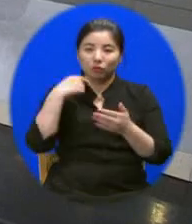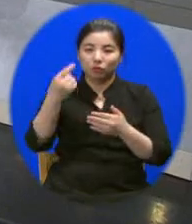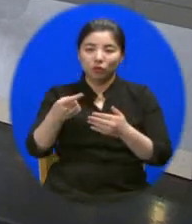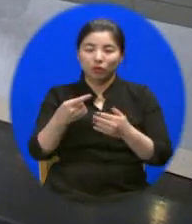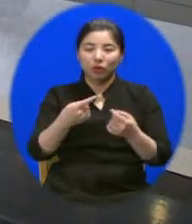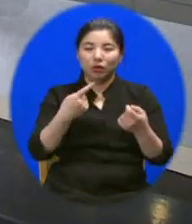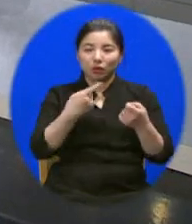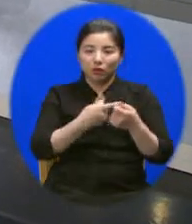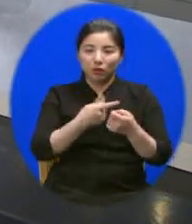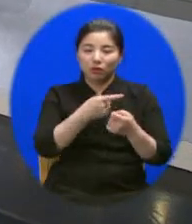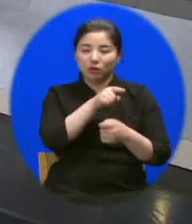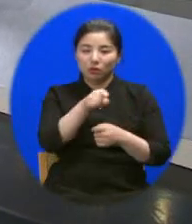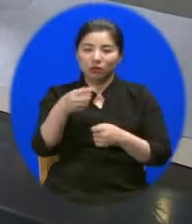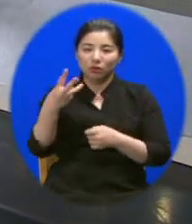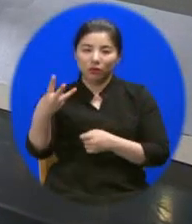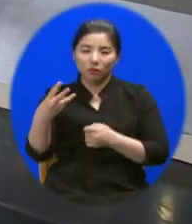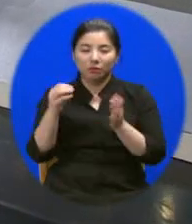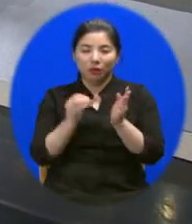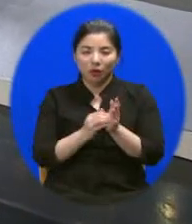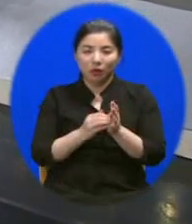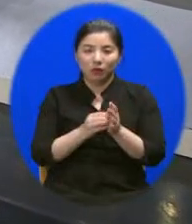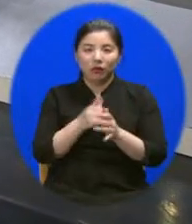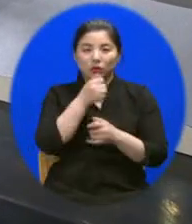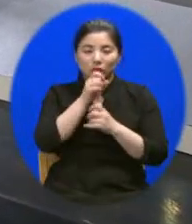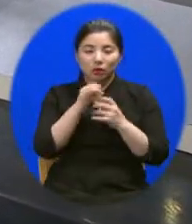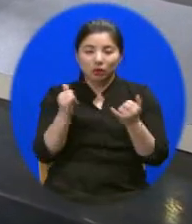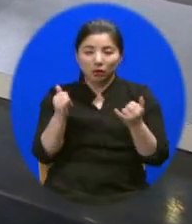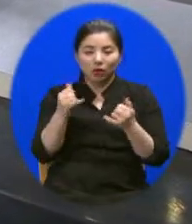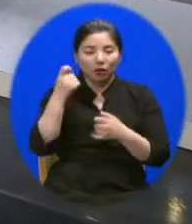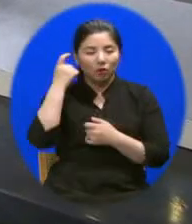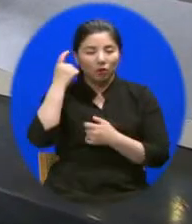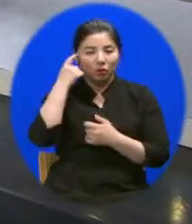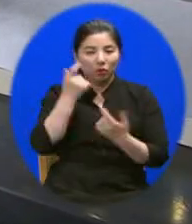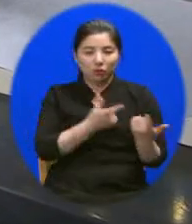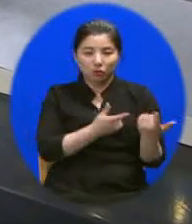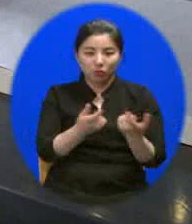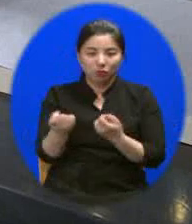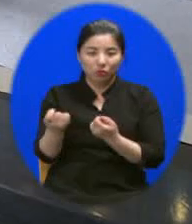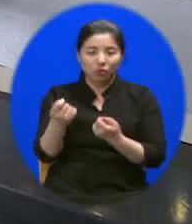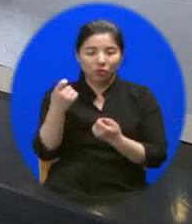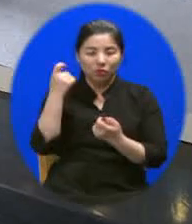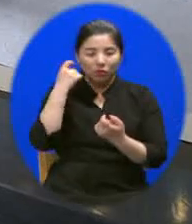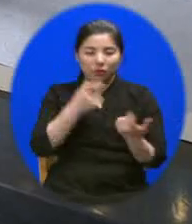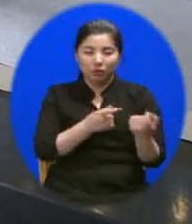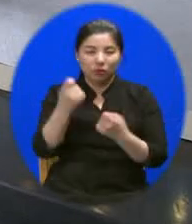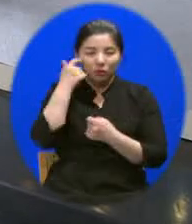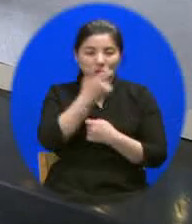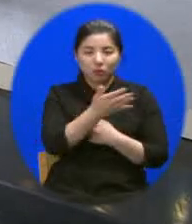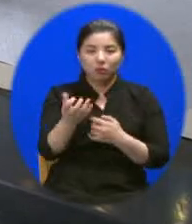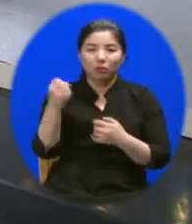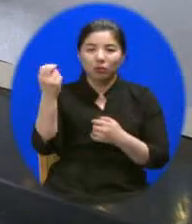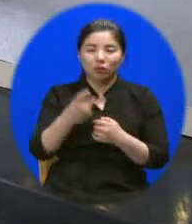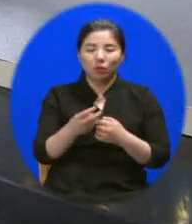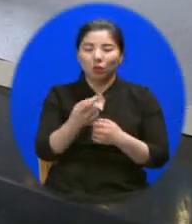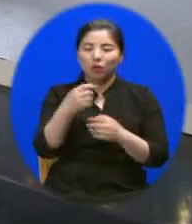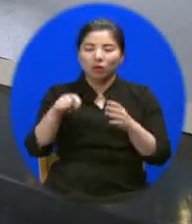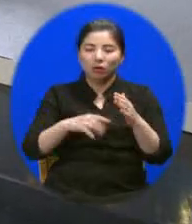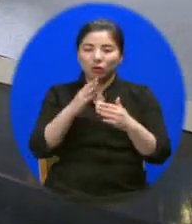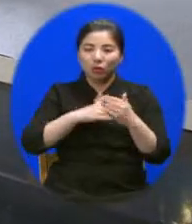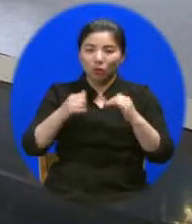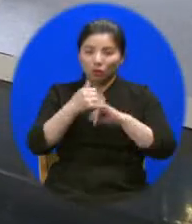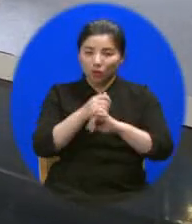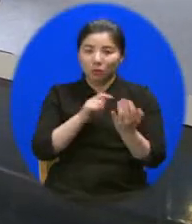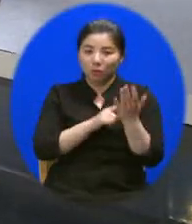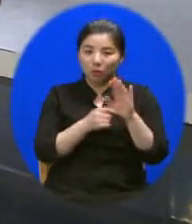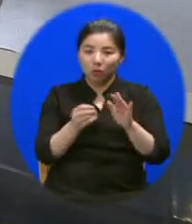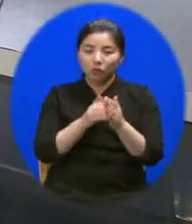주제에서 3 주제 까지는 사회자의 공통 7분 으로 이어 가구요 이어서 공약에 대한 정책 검증 토론 으 로서 공약